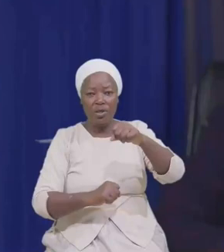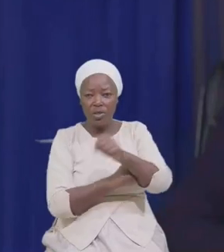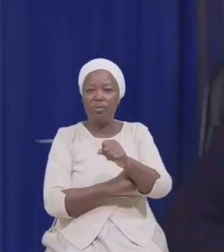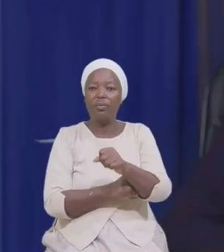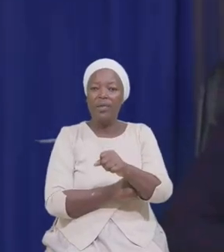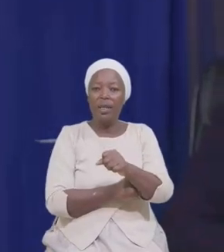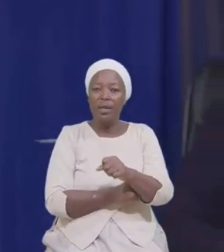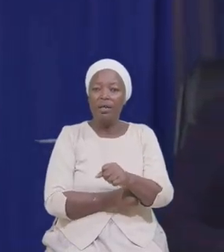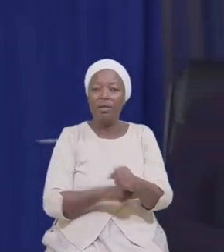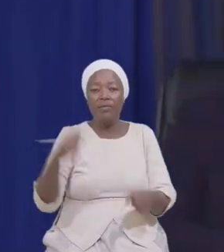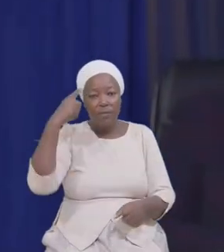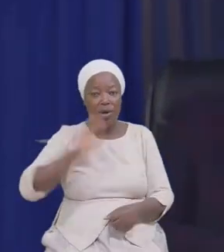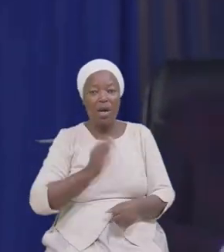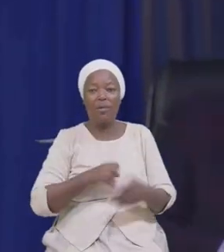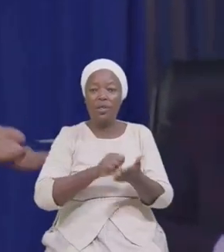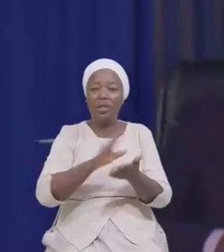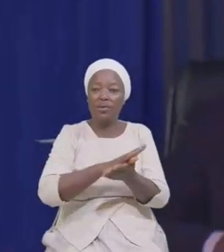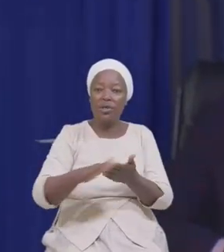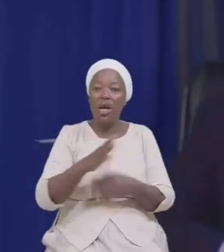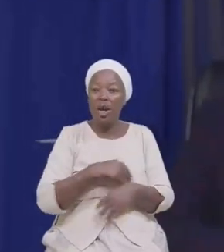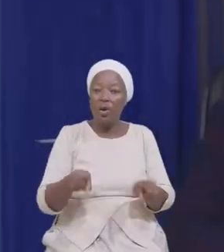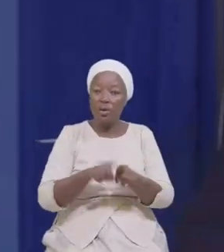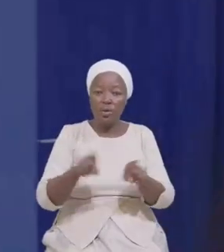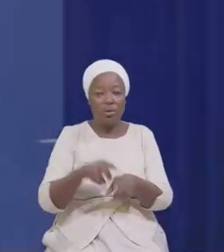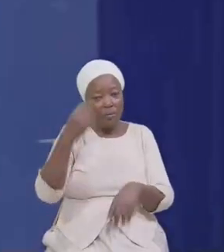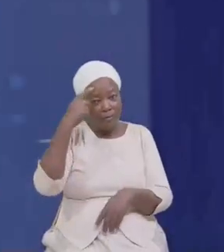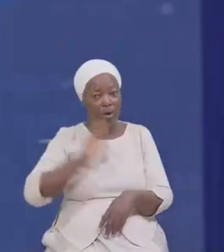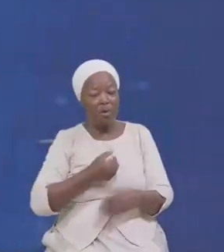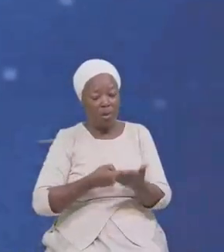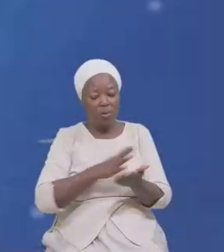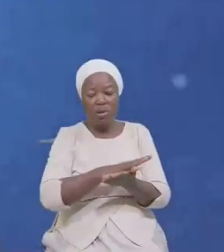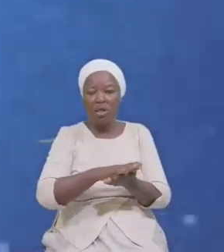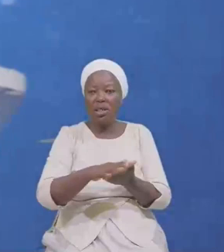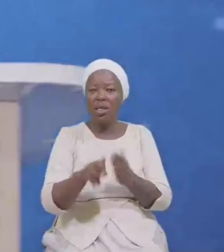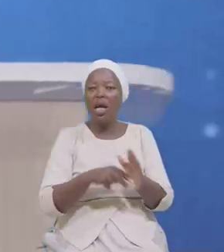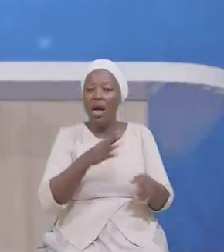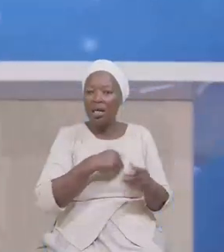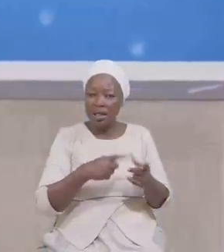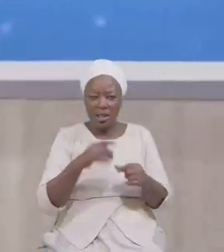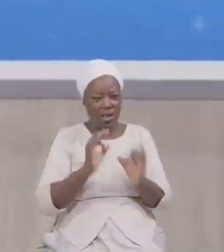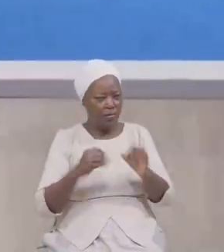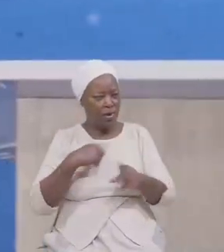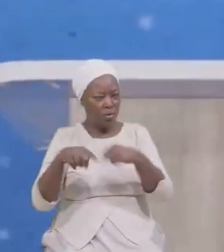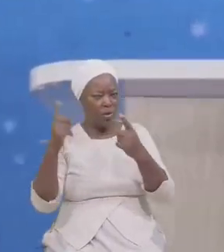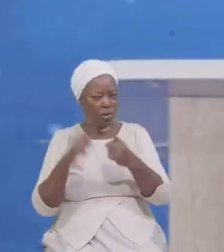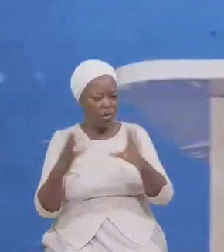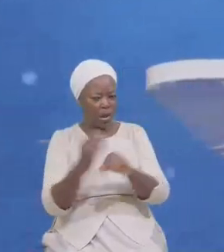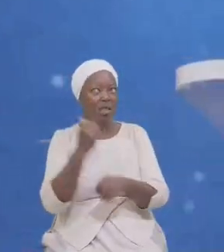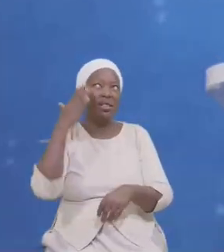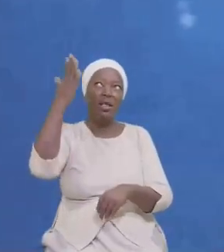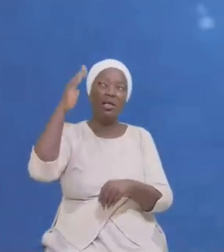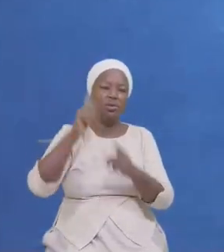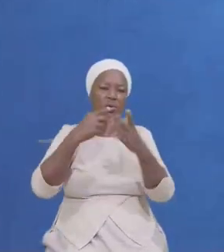notre sanctification, aussi bien que pour notre sainteté. Et si nous devons donc